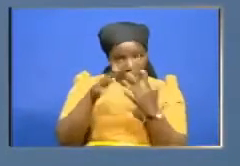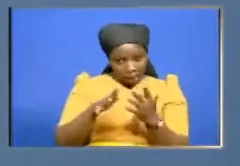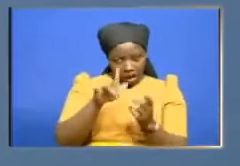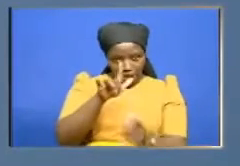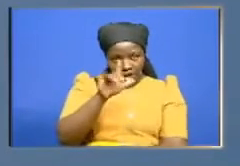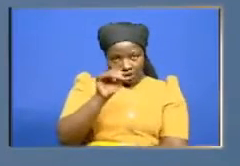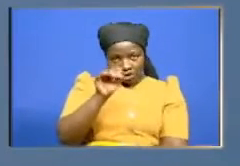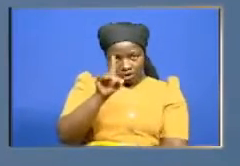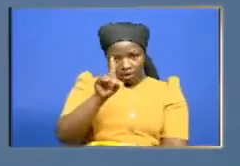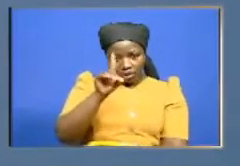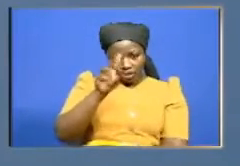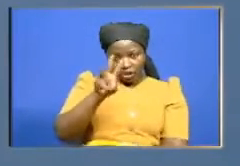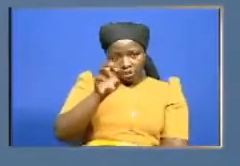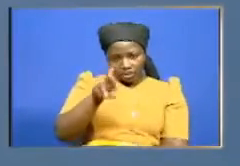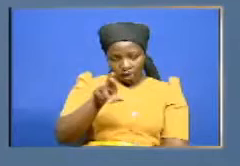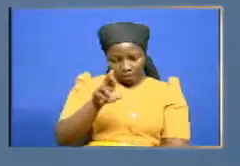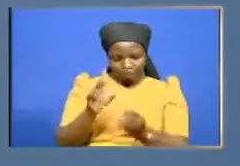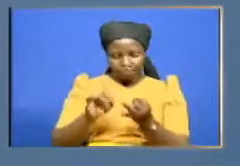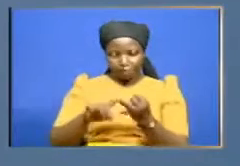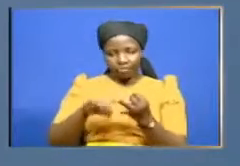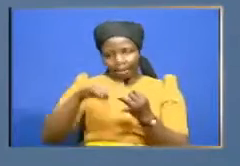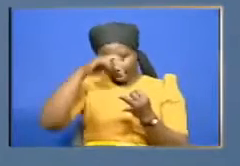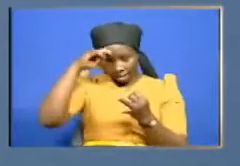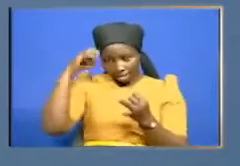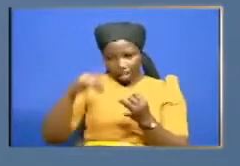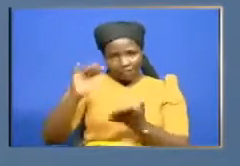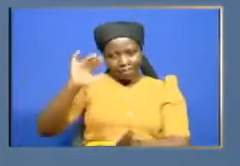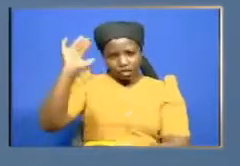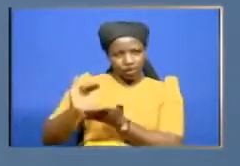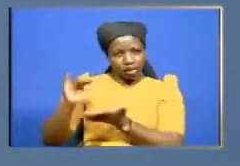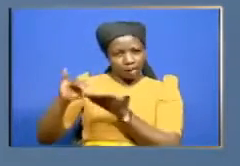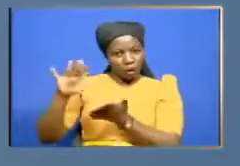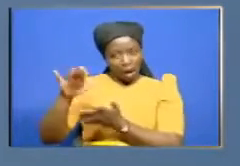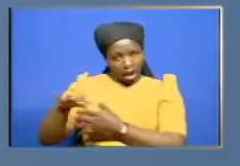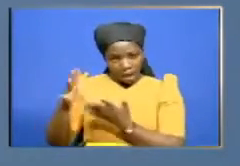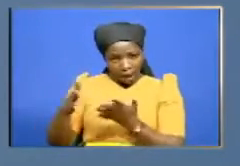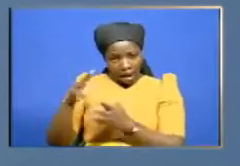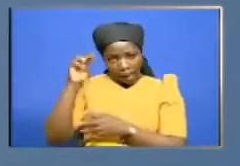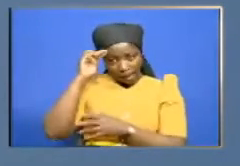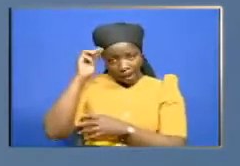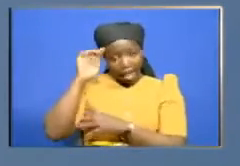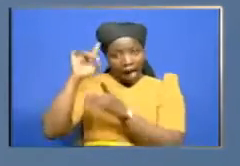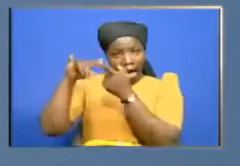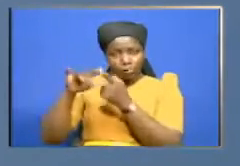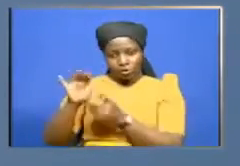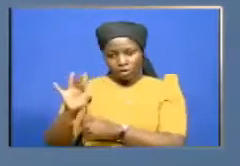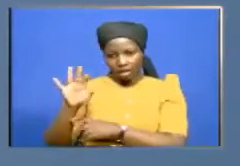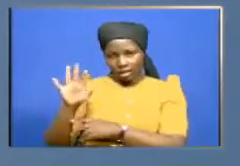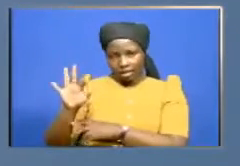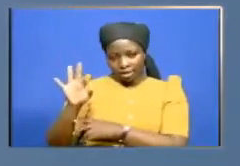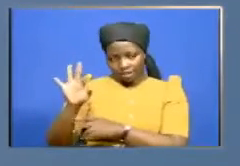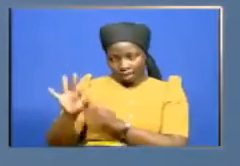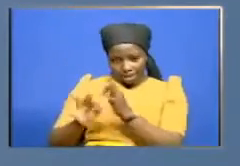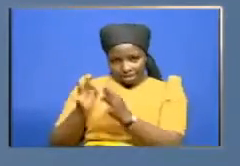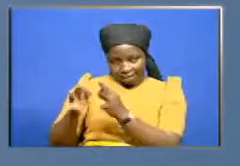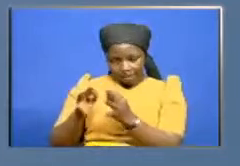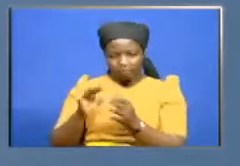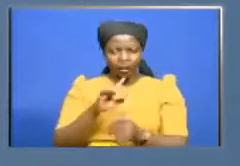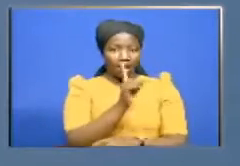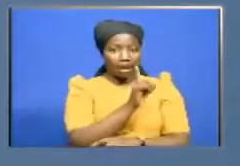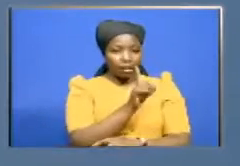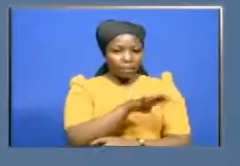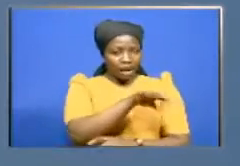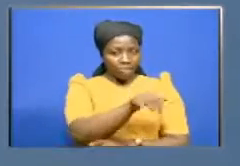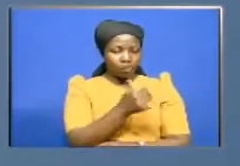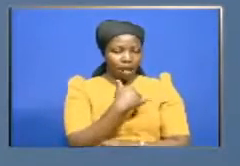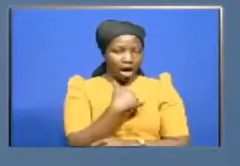Lodwa. Viwango vya joto vimepungua pakubwa katika maeneo ya Mandera na kufikia nyuzi 33. Kaunti ya Nairobi itanakili